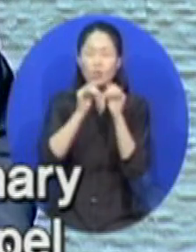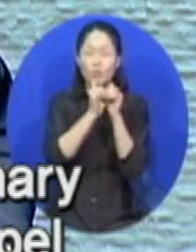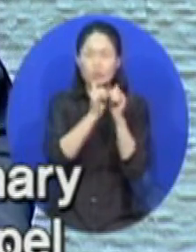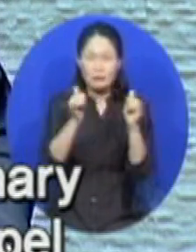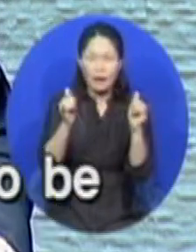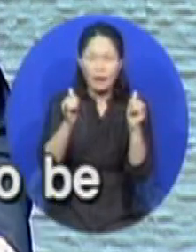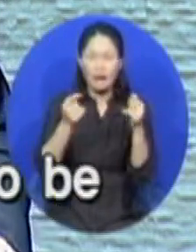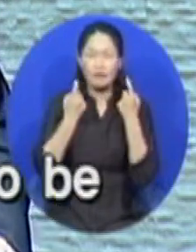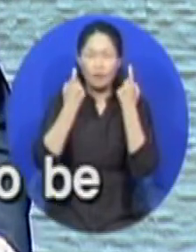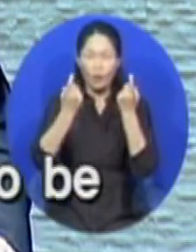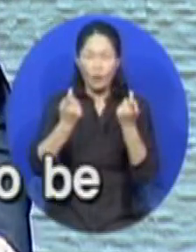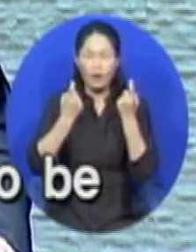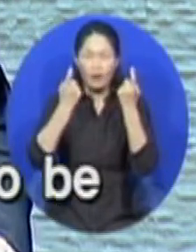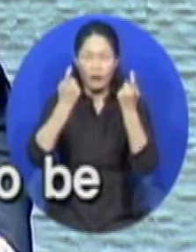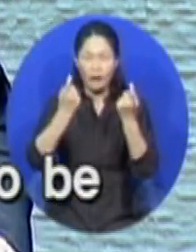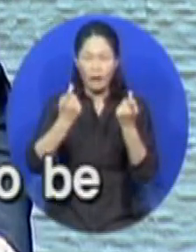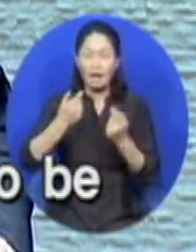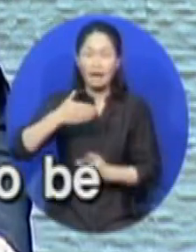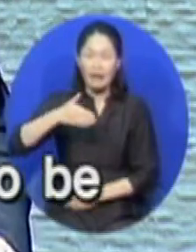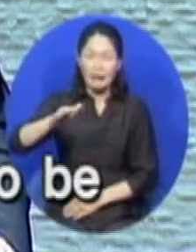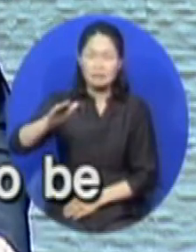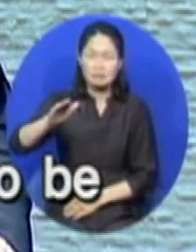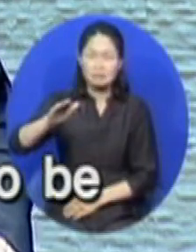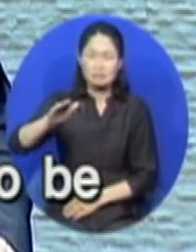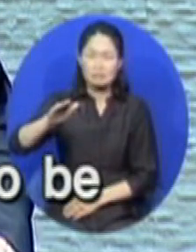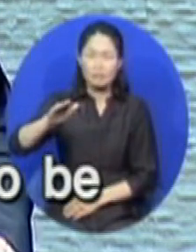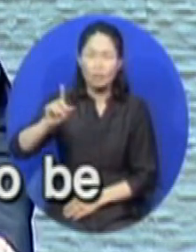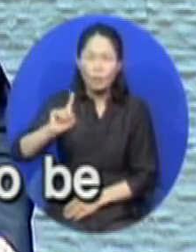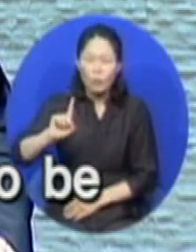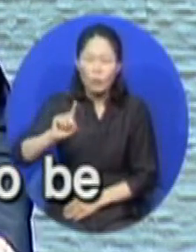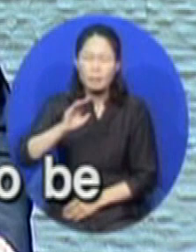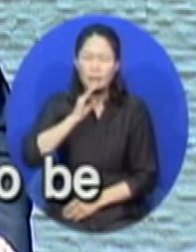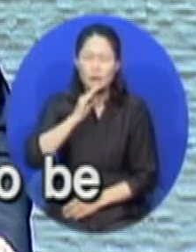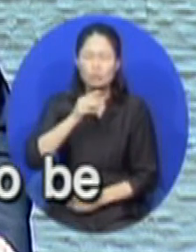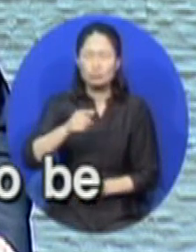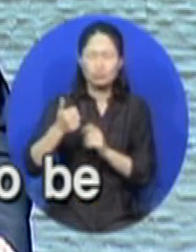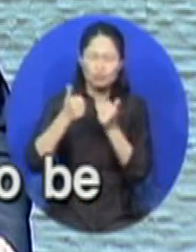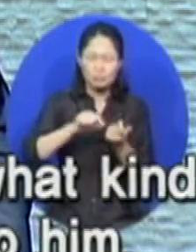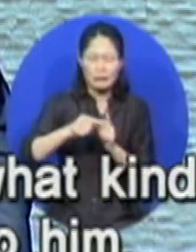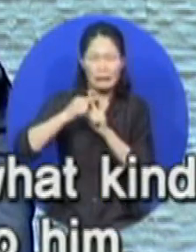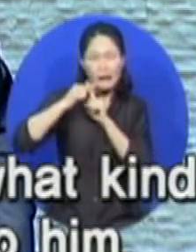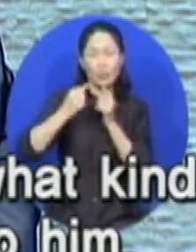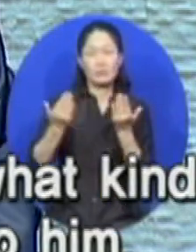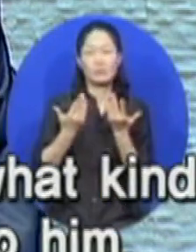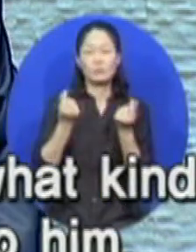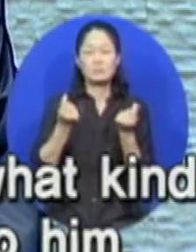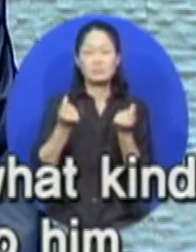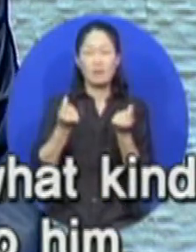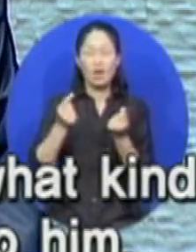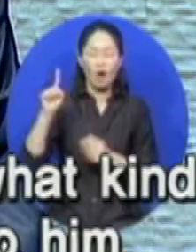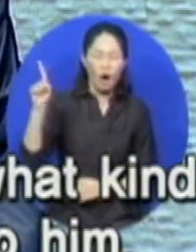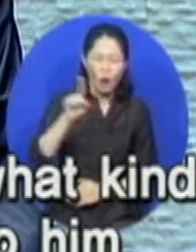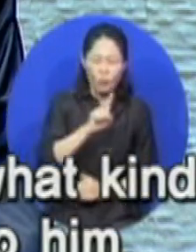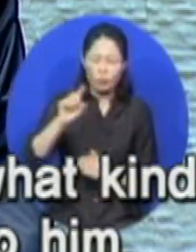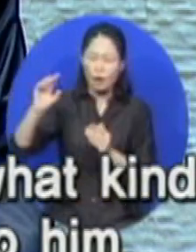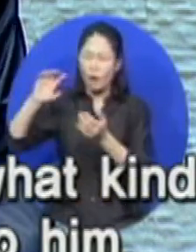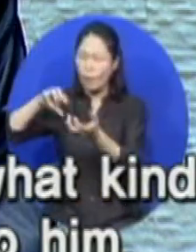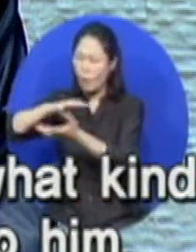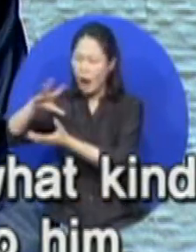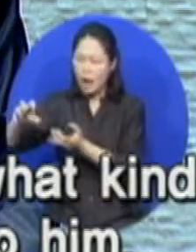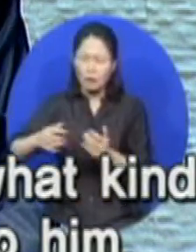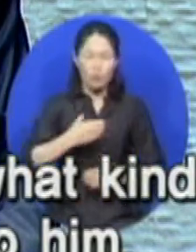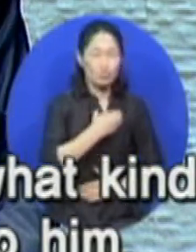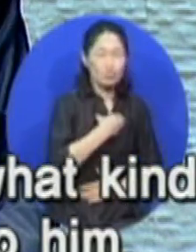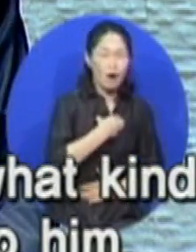여행을 떠나는 것은 죽음을 각오하는 길이었어요 어떤 환란과 위 우미 앞에 있을지